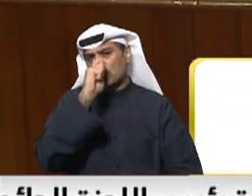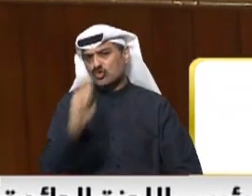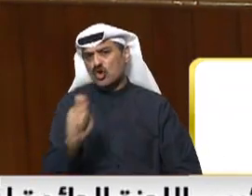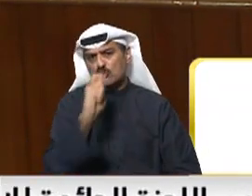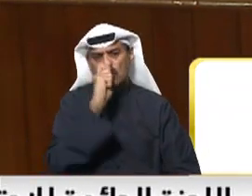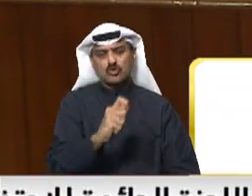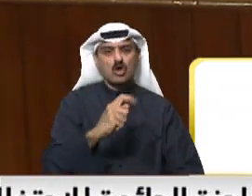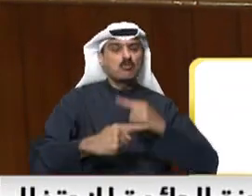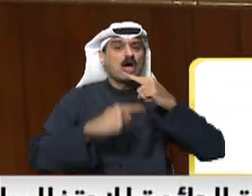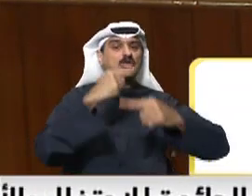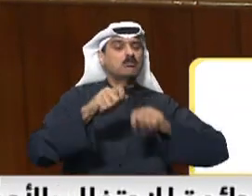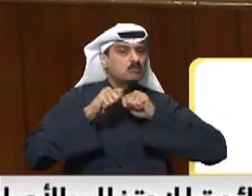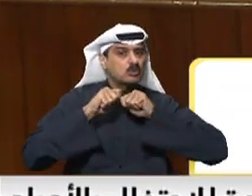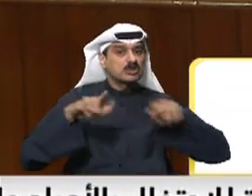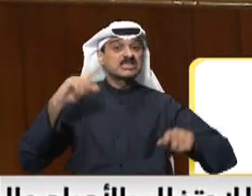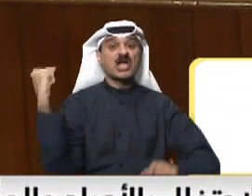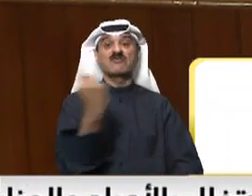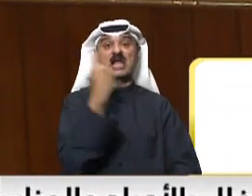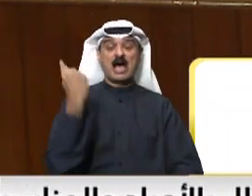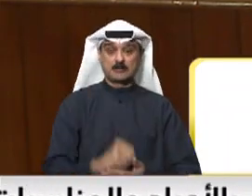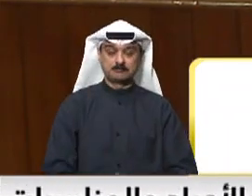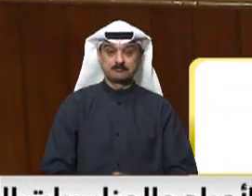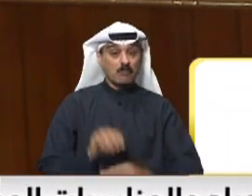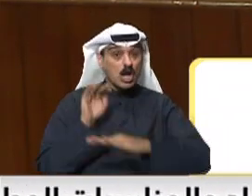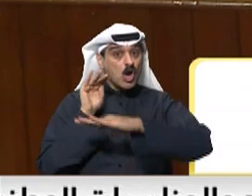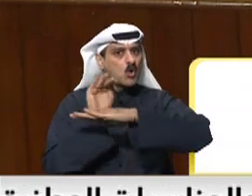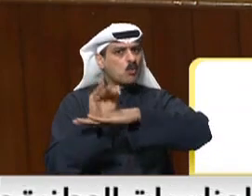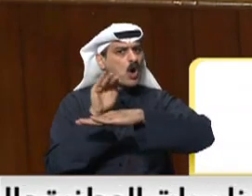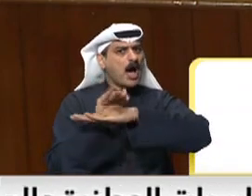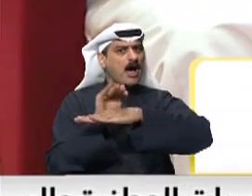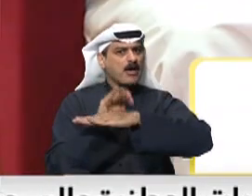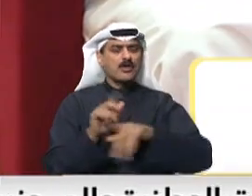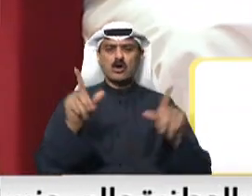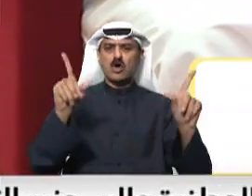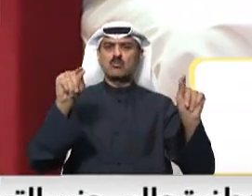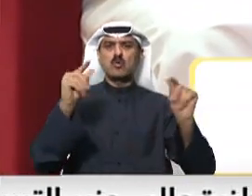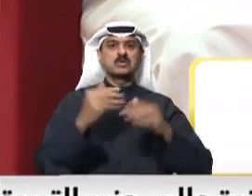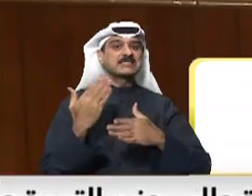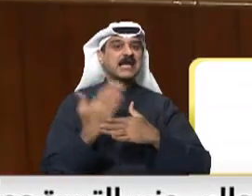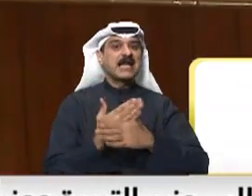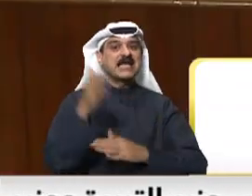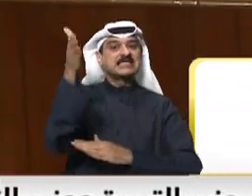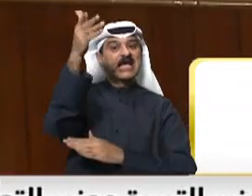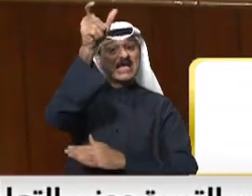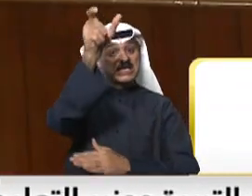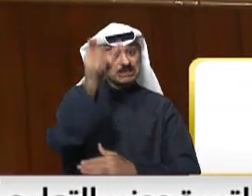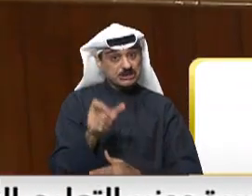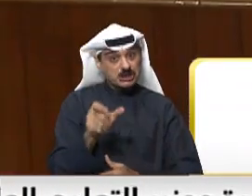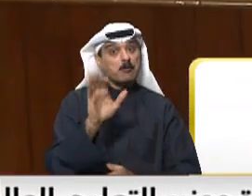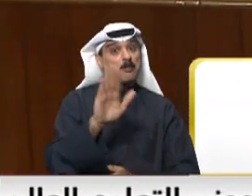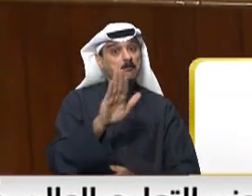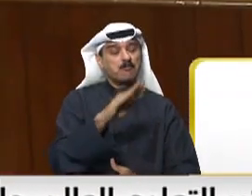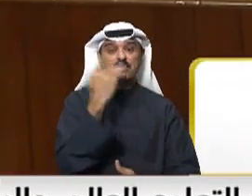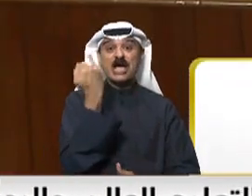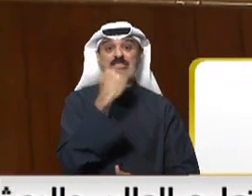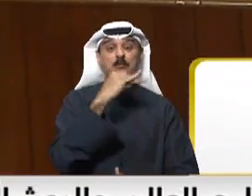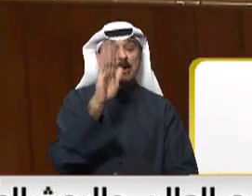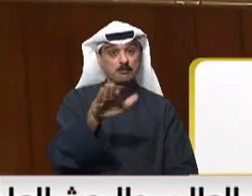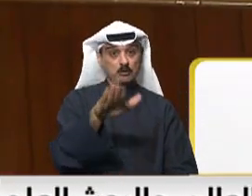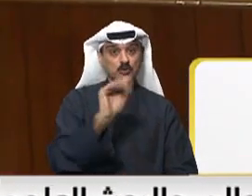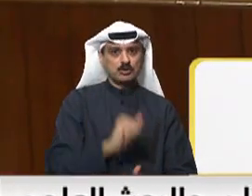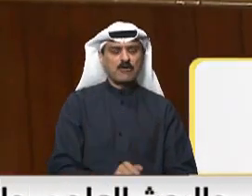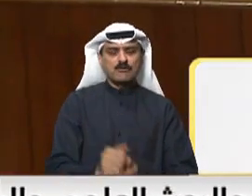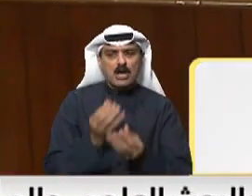هيدا الحوار جيد جدا لأنه كان في السفراء الشباب، مثل ما تم ذكر خلال